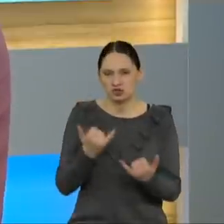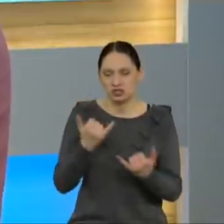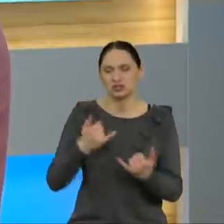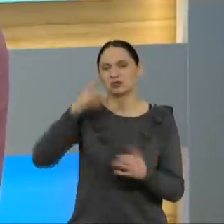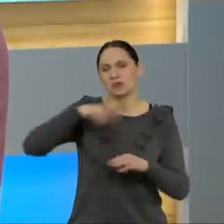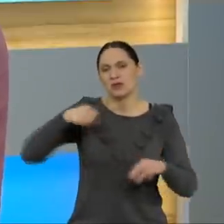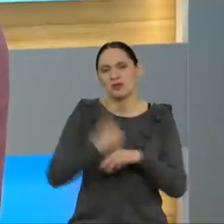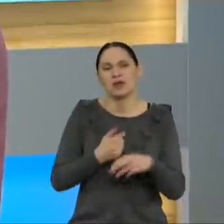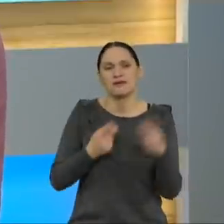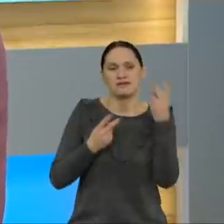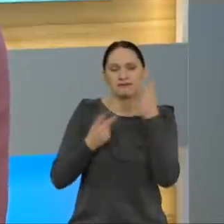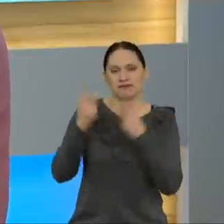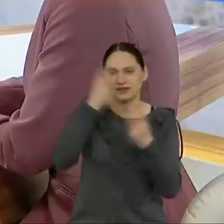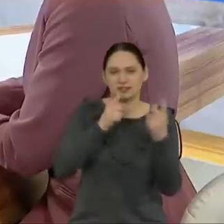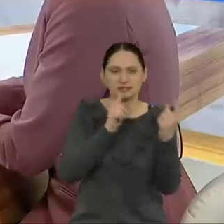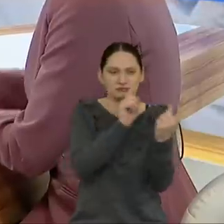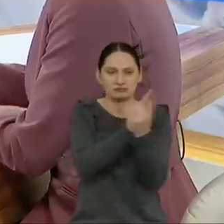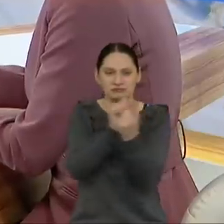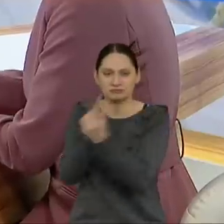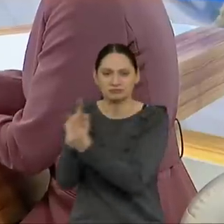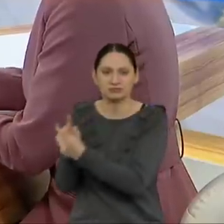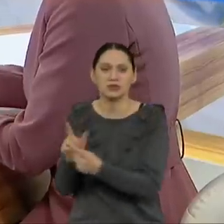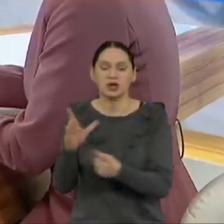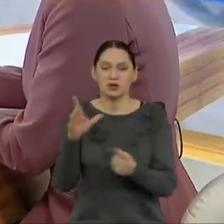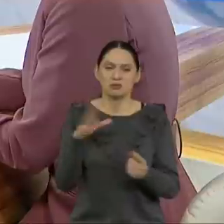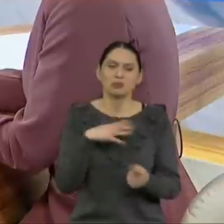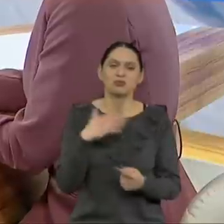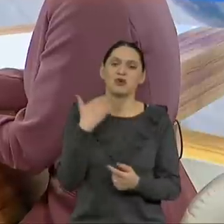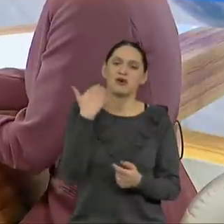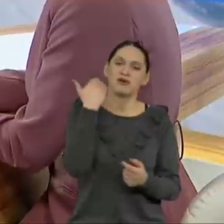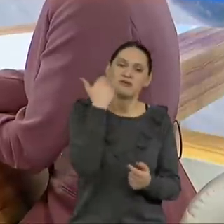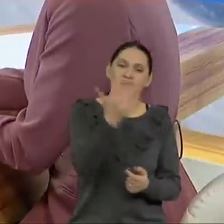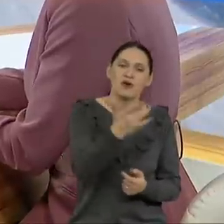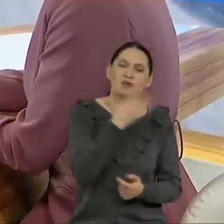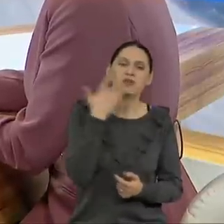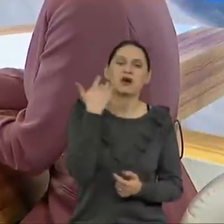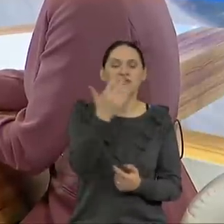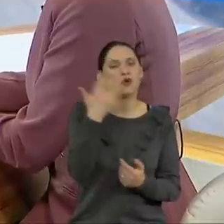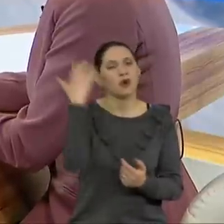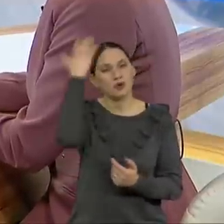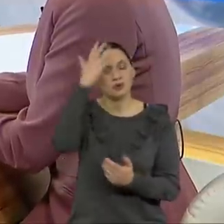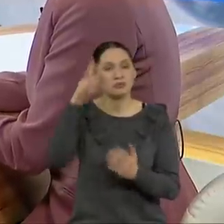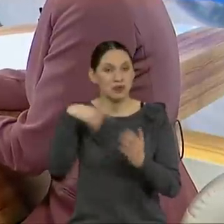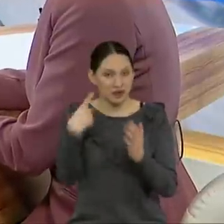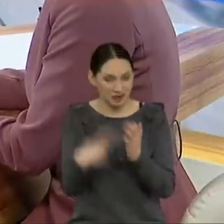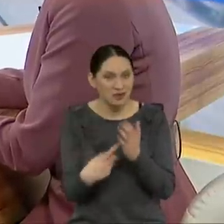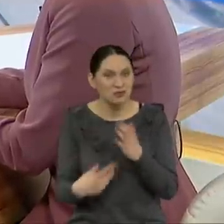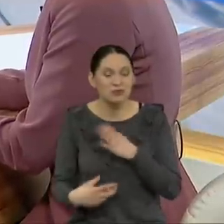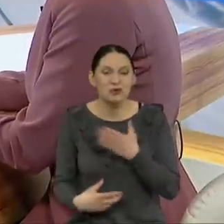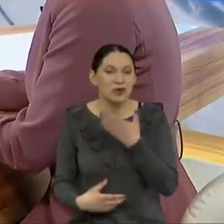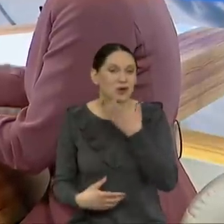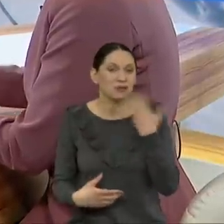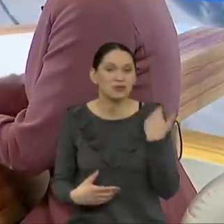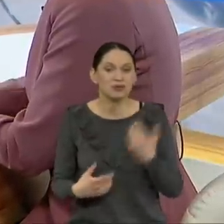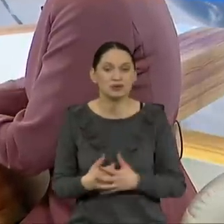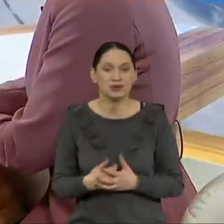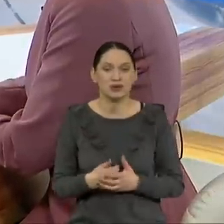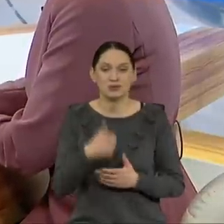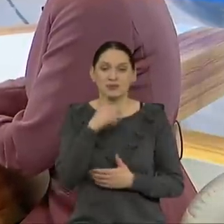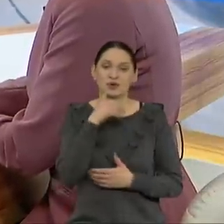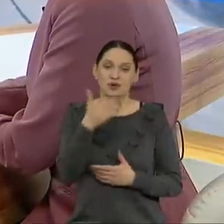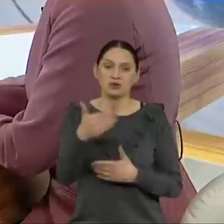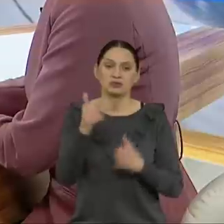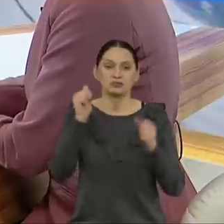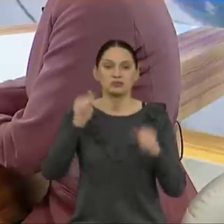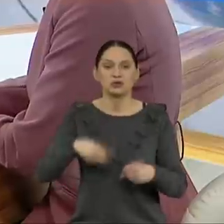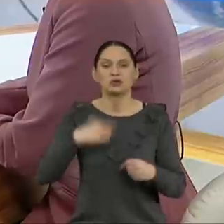matymu, kuri nors su jumis konsultavus, klausia, tarkim, kokia būtų jūsų nuomonė, koks būtų jūsų matymas, kurį galėtų, tarkim,